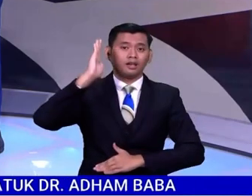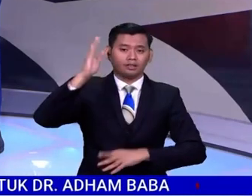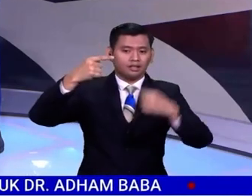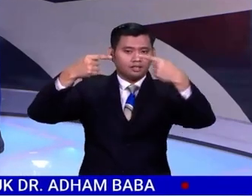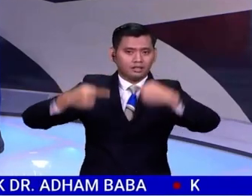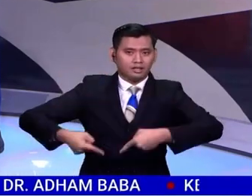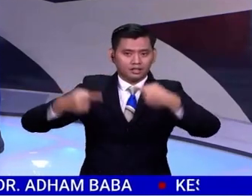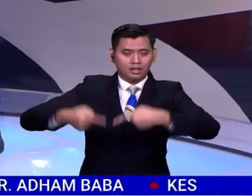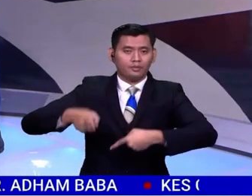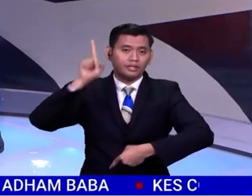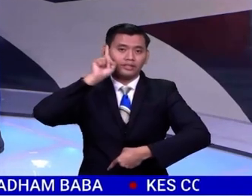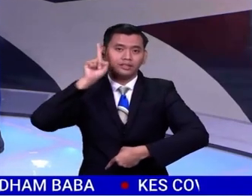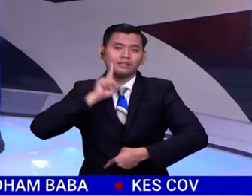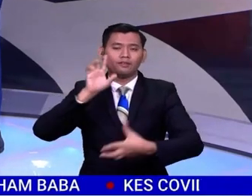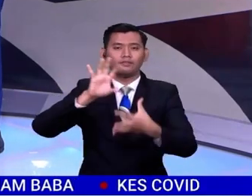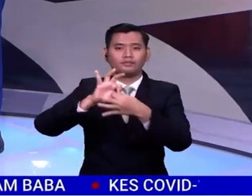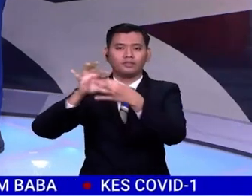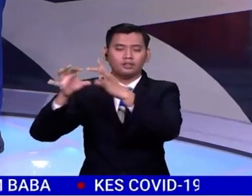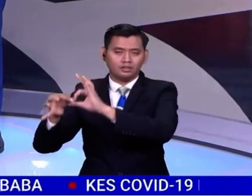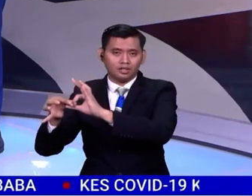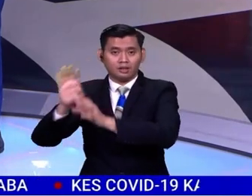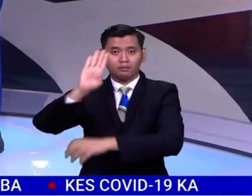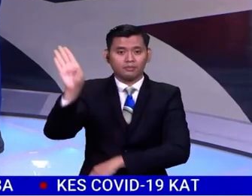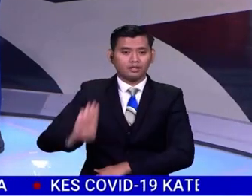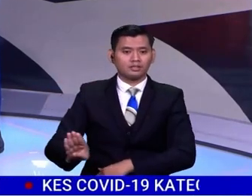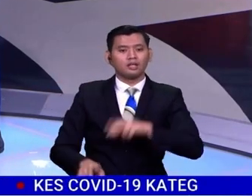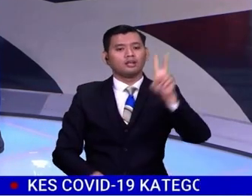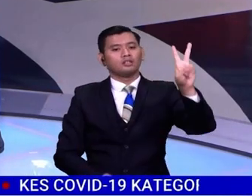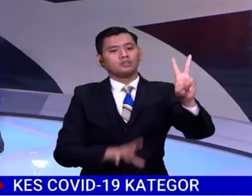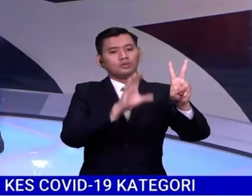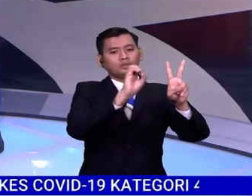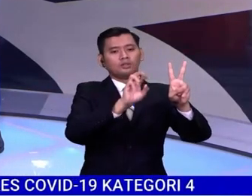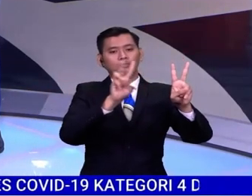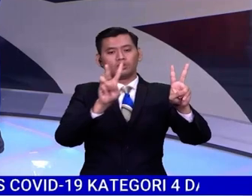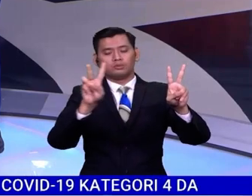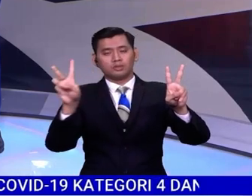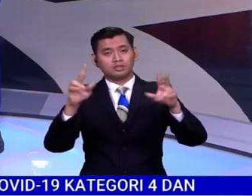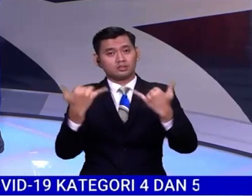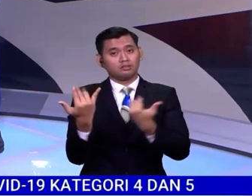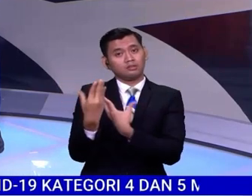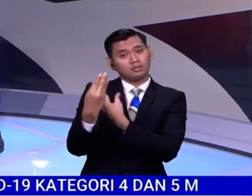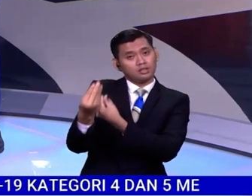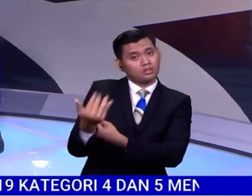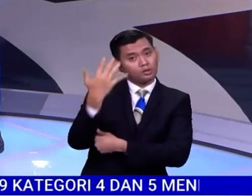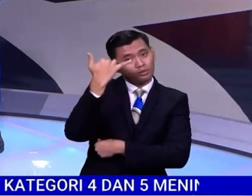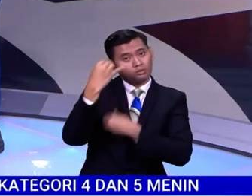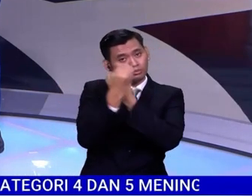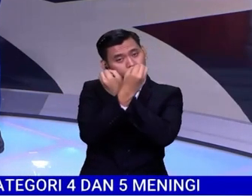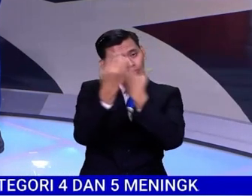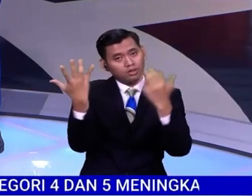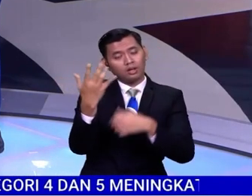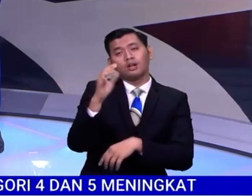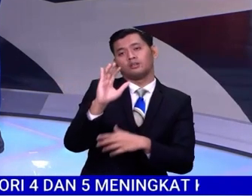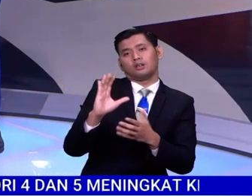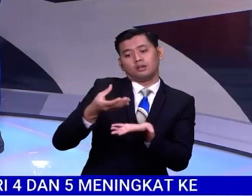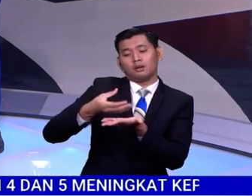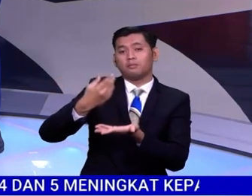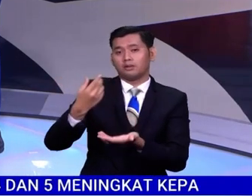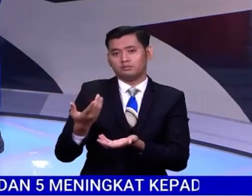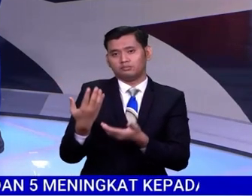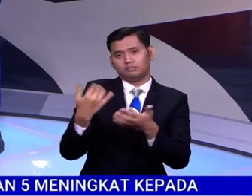do Sul Brazil pada Mei 2022 kini berjalan lebih lancar. Ia susulan pengumuman Yakub Malaysia Senin Berhad